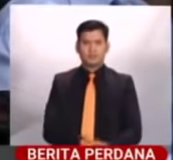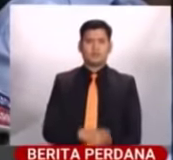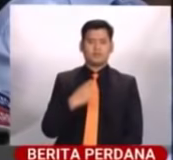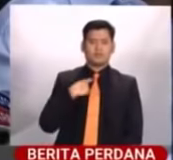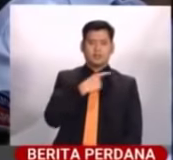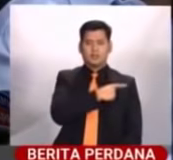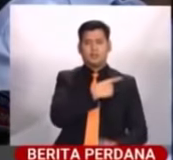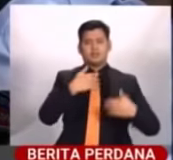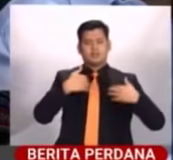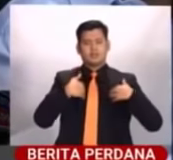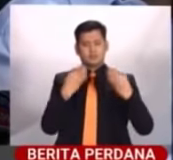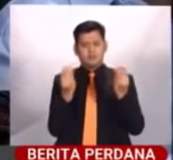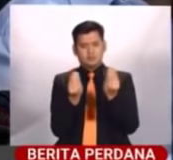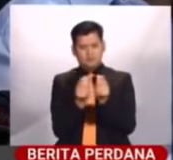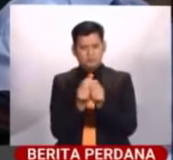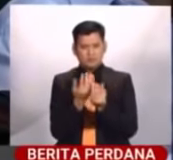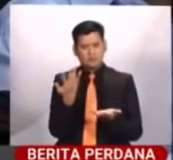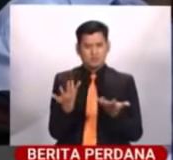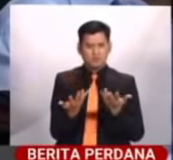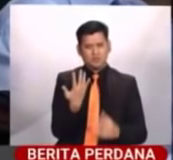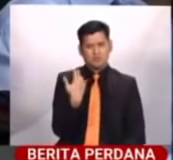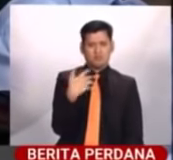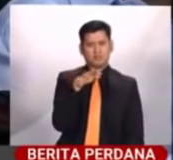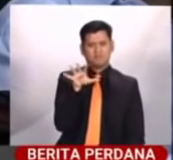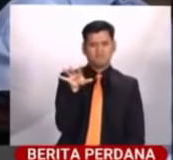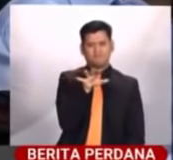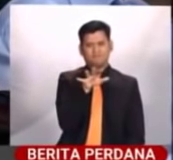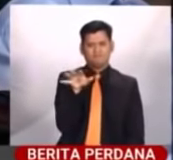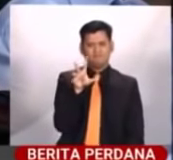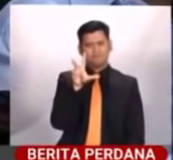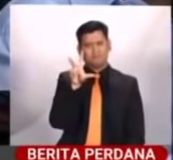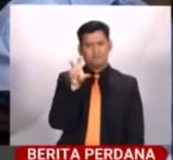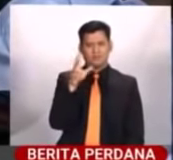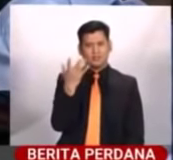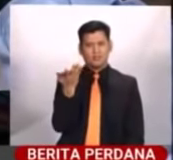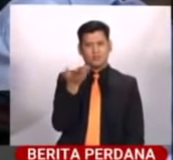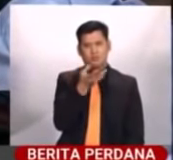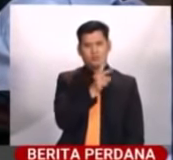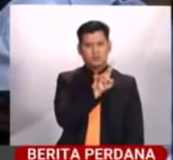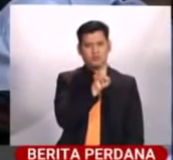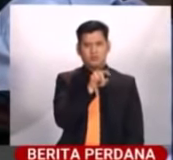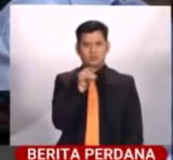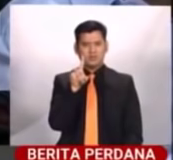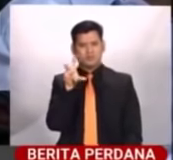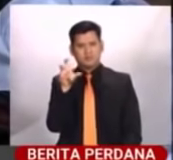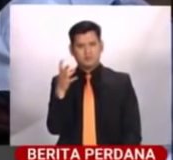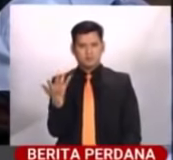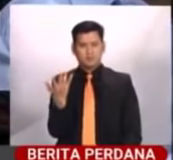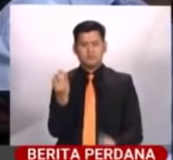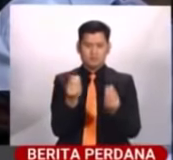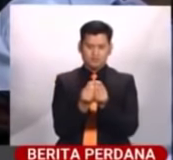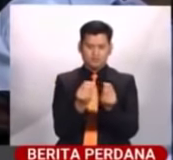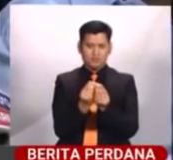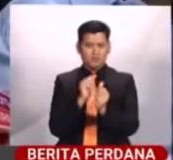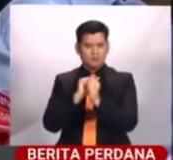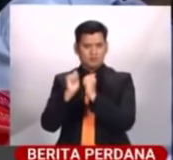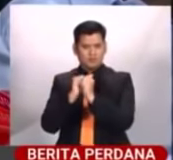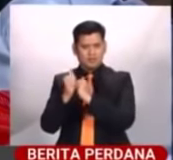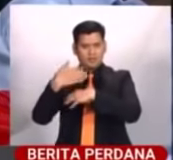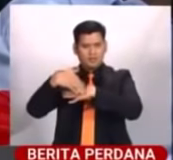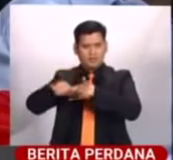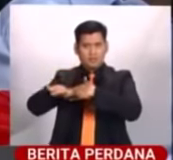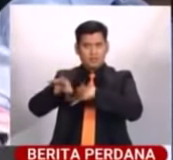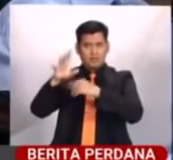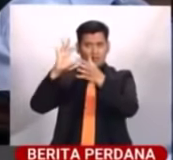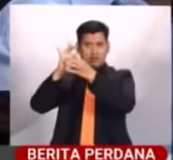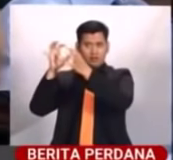Kita punya average is all around 30 dalam masa kalau kita tengok history sebelum ni. So I think,